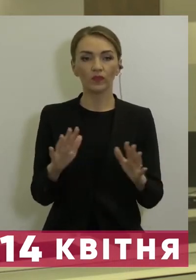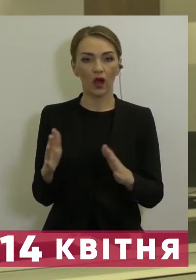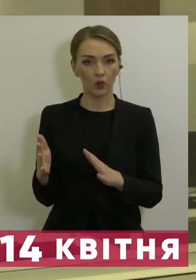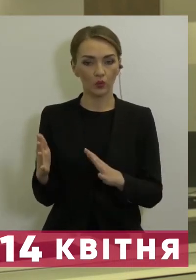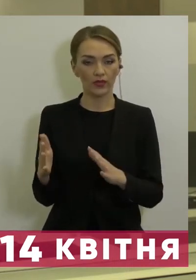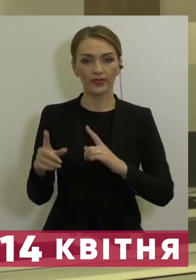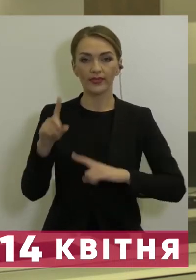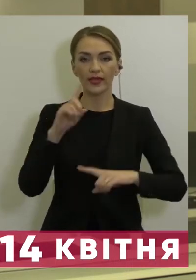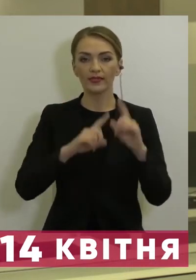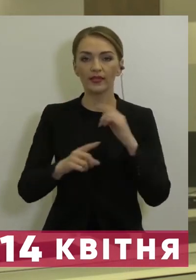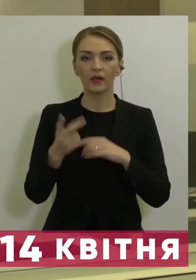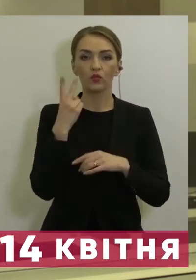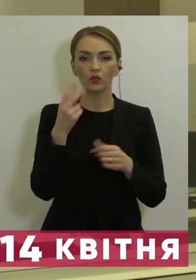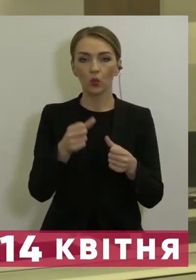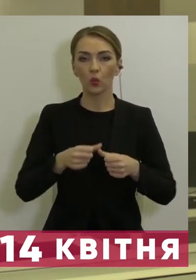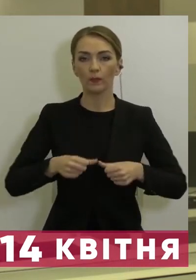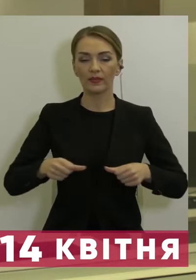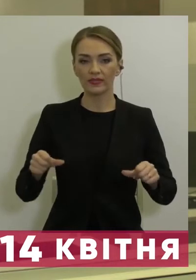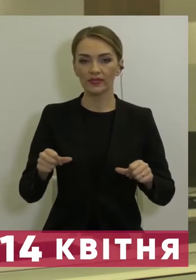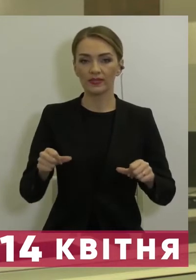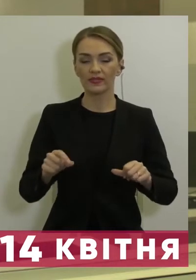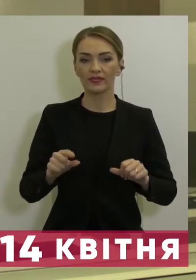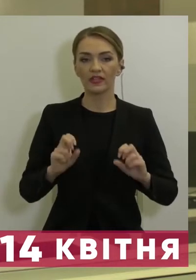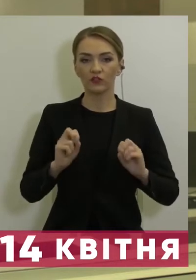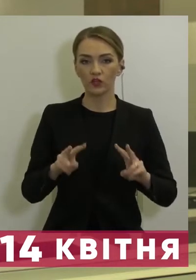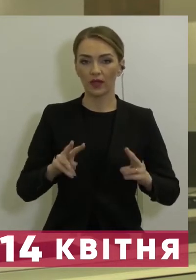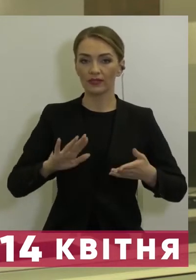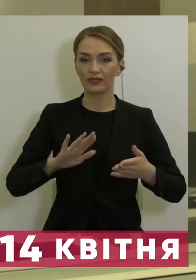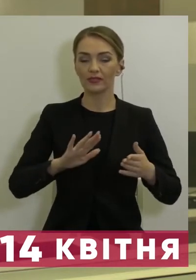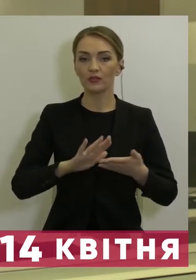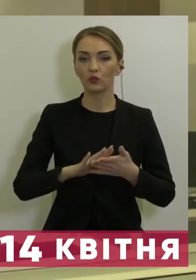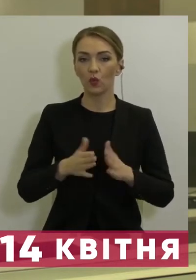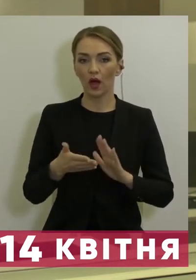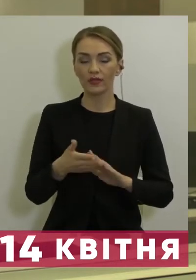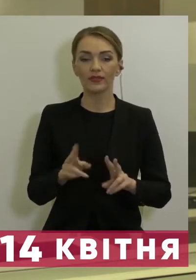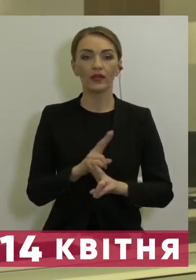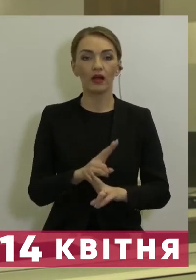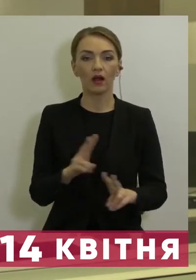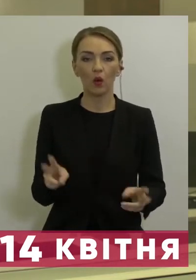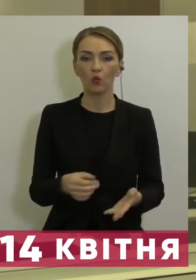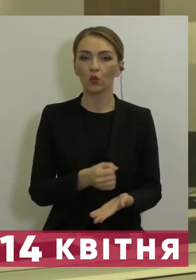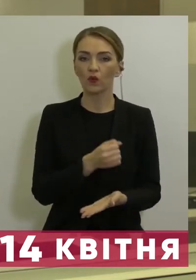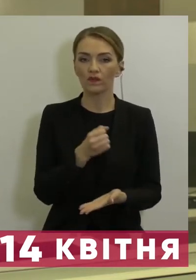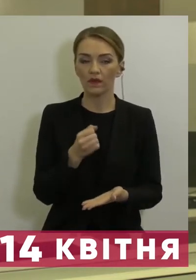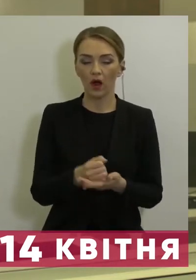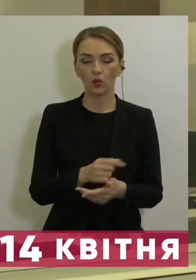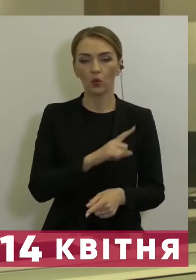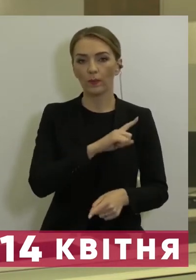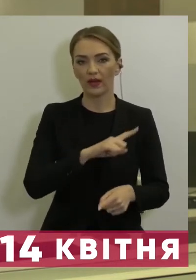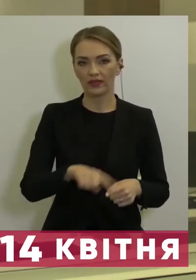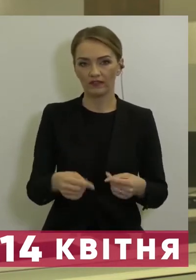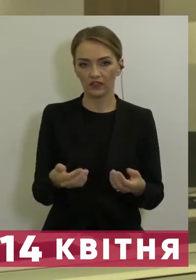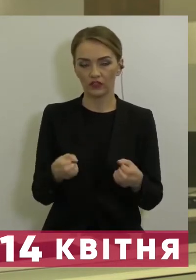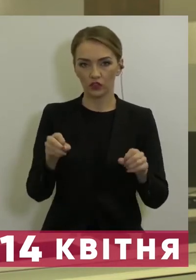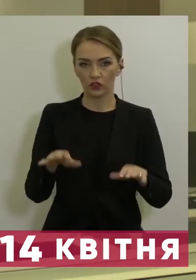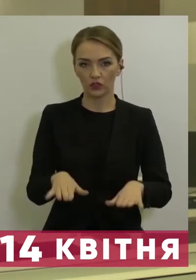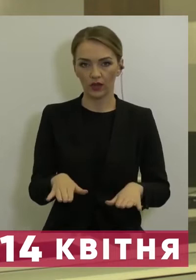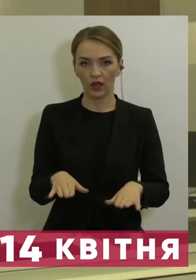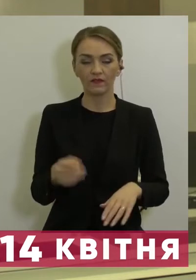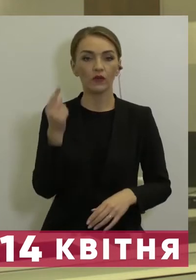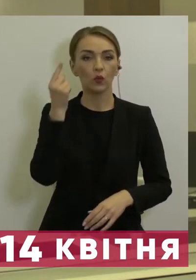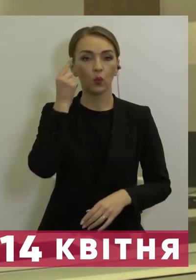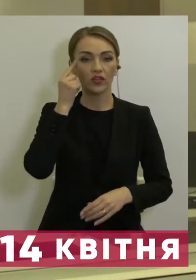відбуваються засідання постійної комісії з надзвичайних ситуацій, яка ухвалює оперативне рішення, виходячи